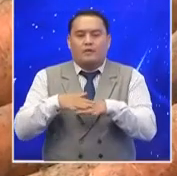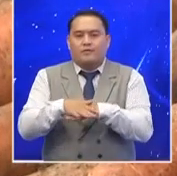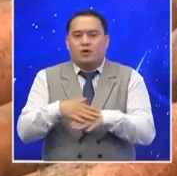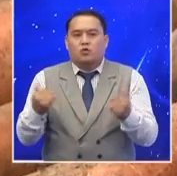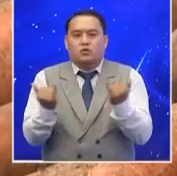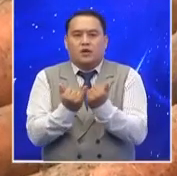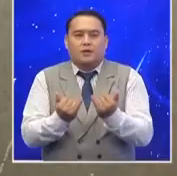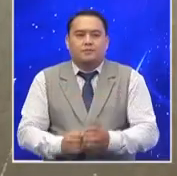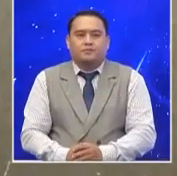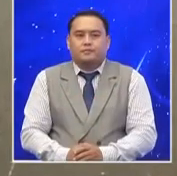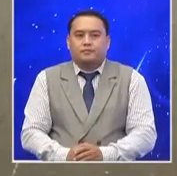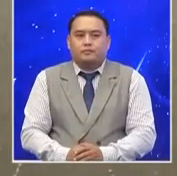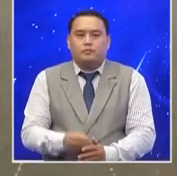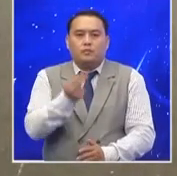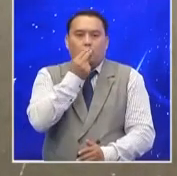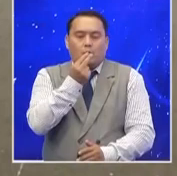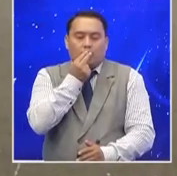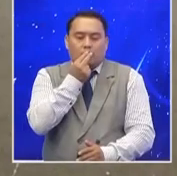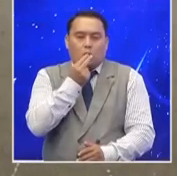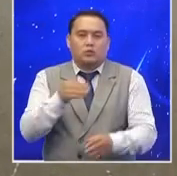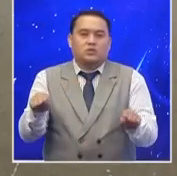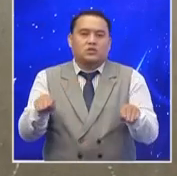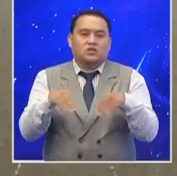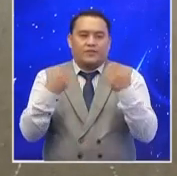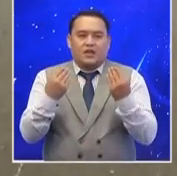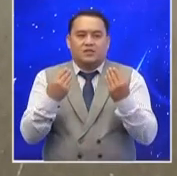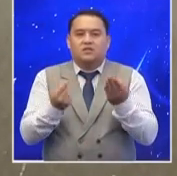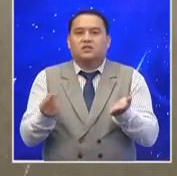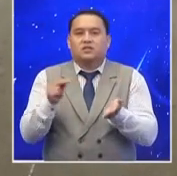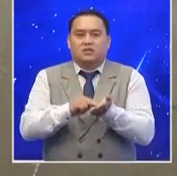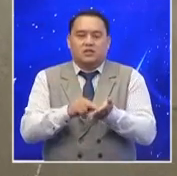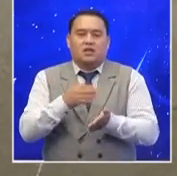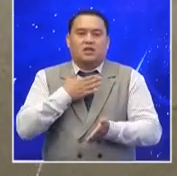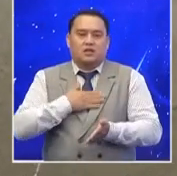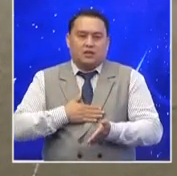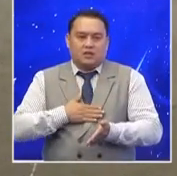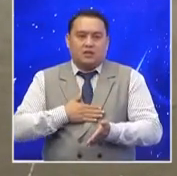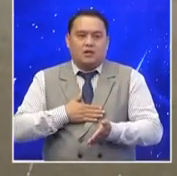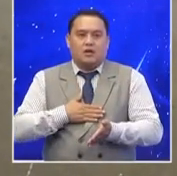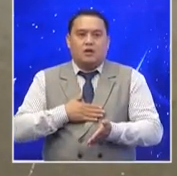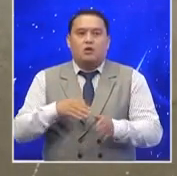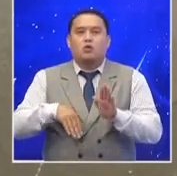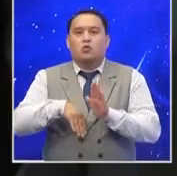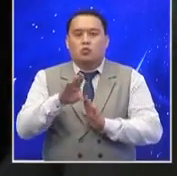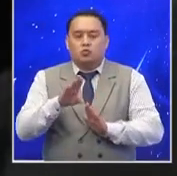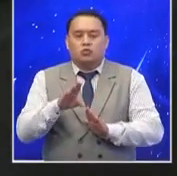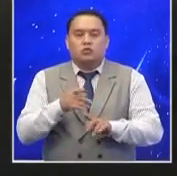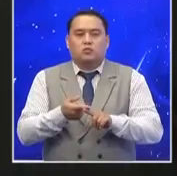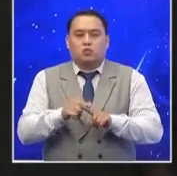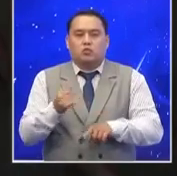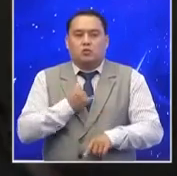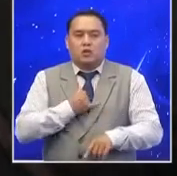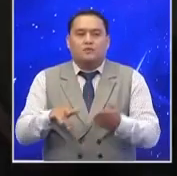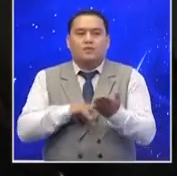гостей. Продукты очень неплохие и, в принципе, и цены тоже приемлемые. Лучше, чем у нас в городе.